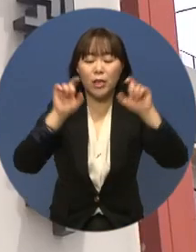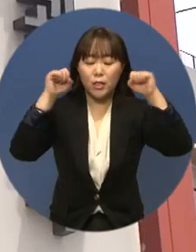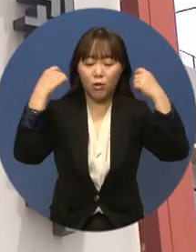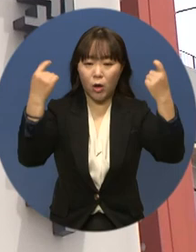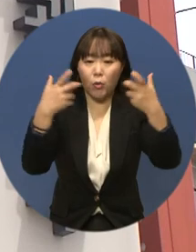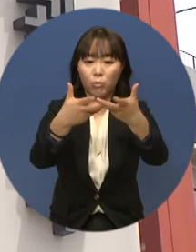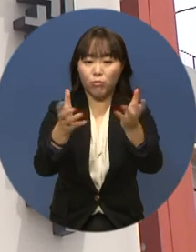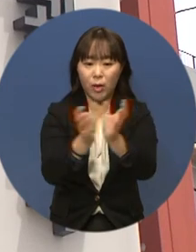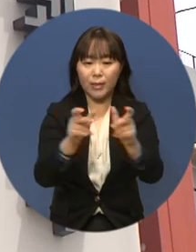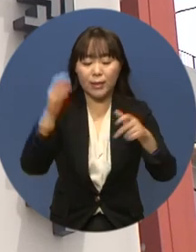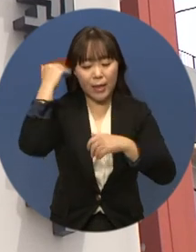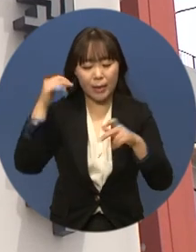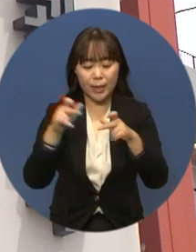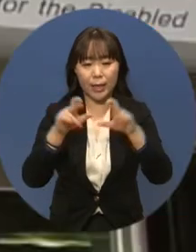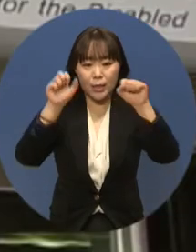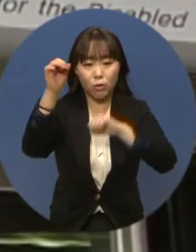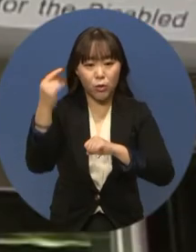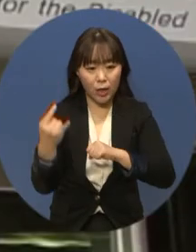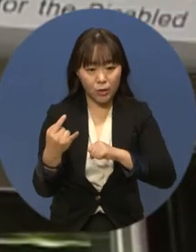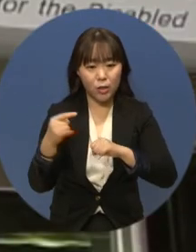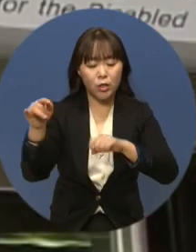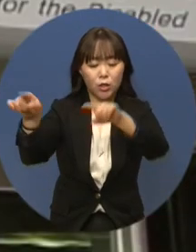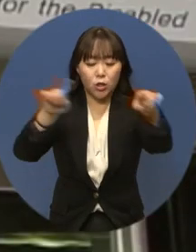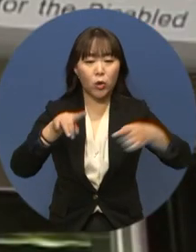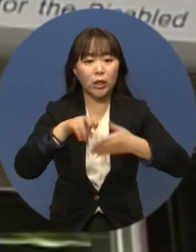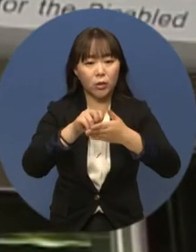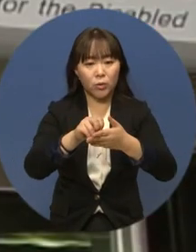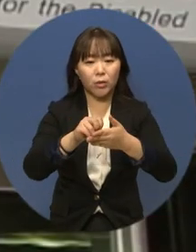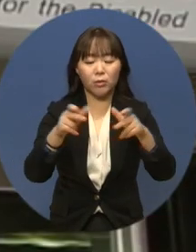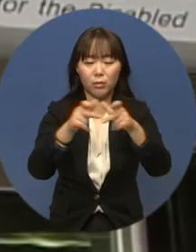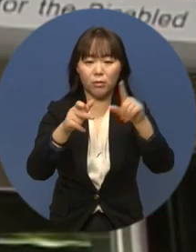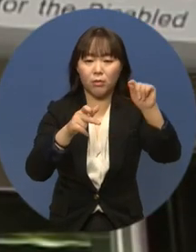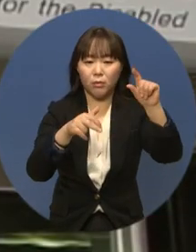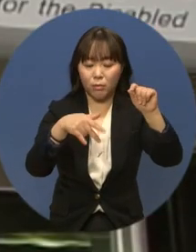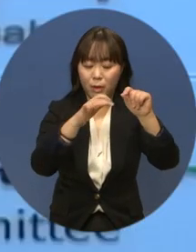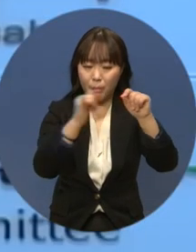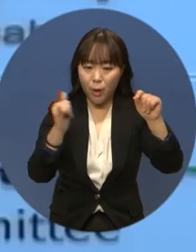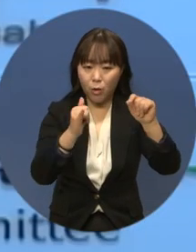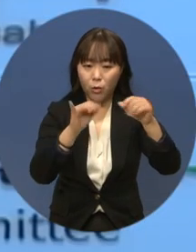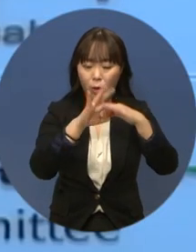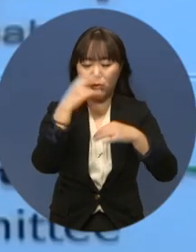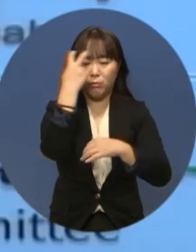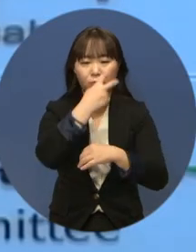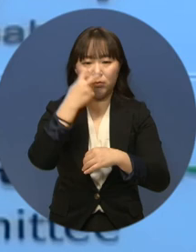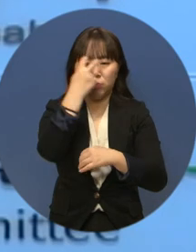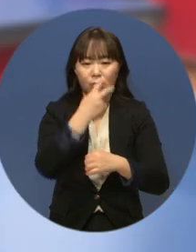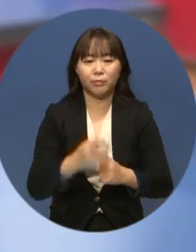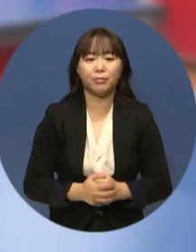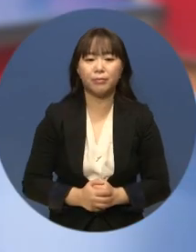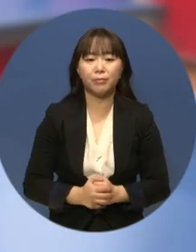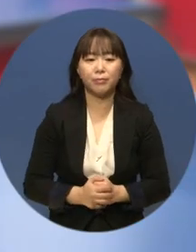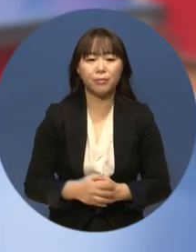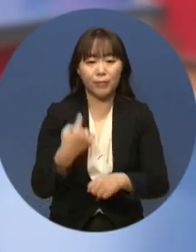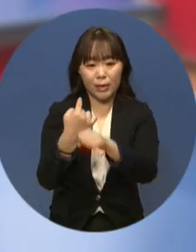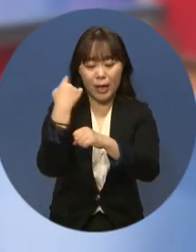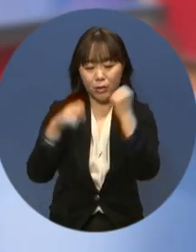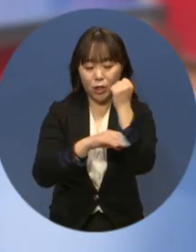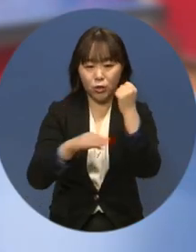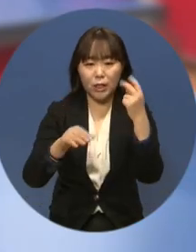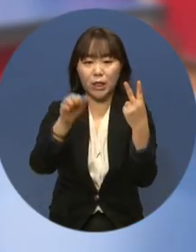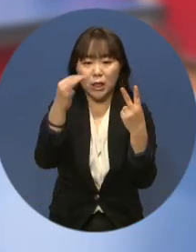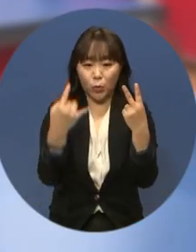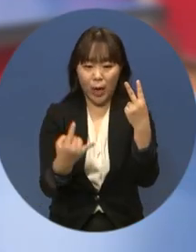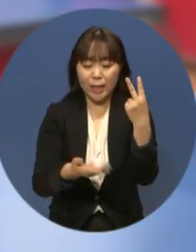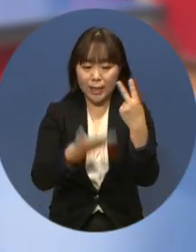문화체육관광부와 대한장애인체육회는 전국 등록장애인 1만 명을 대상으로 조사를 진행했습니다. 지난해 기준 주